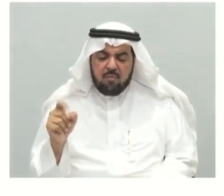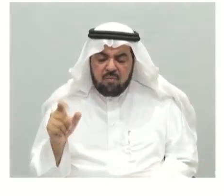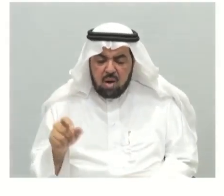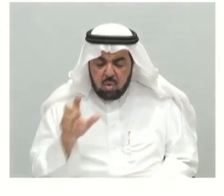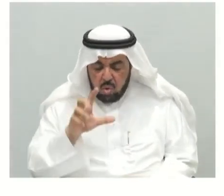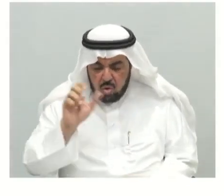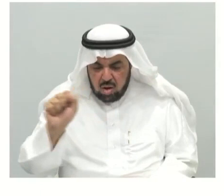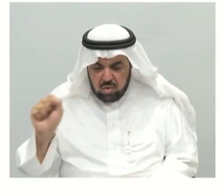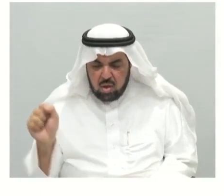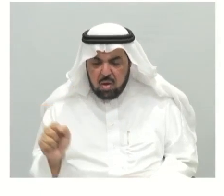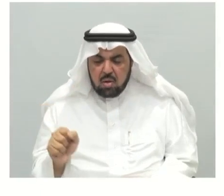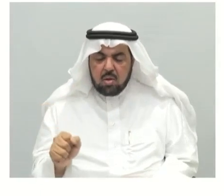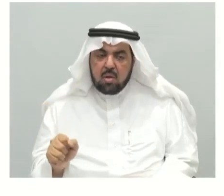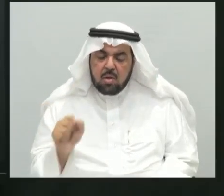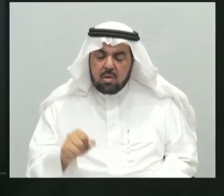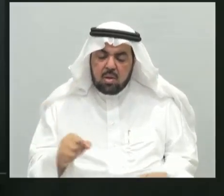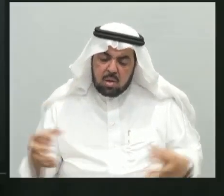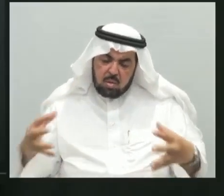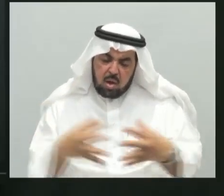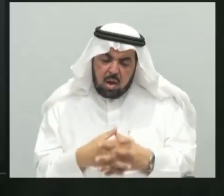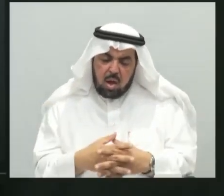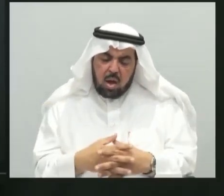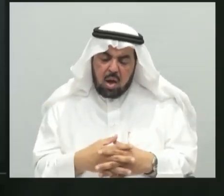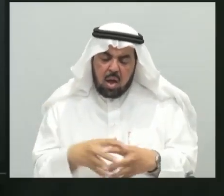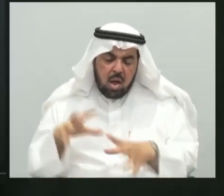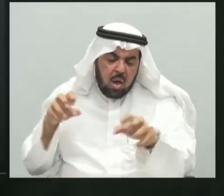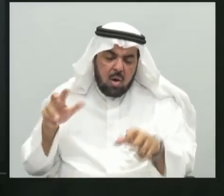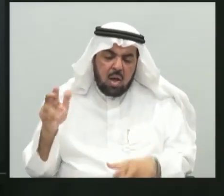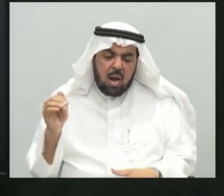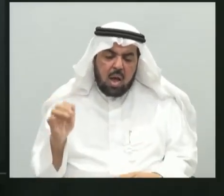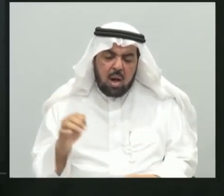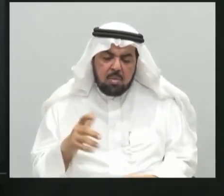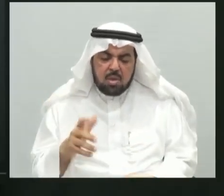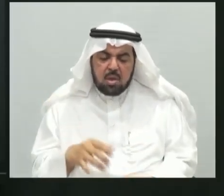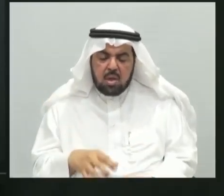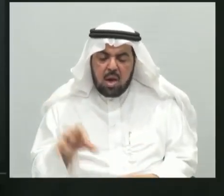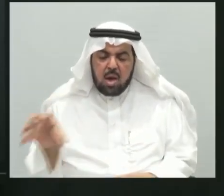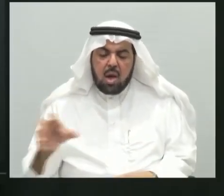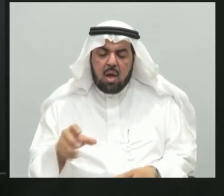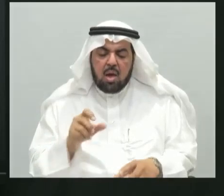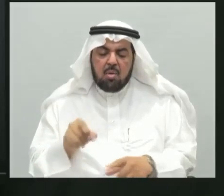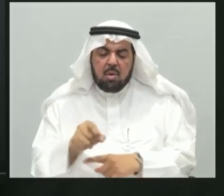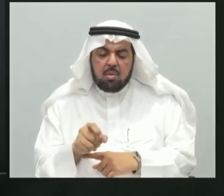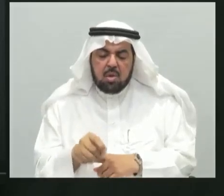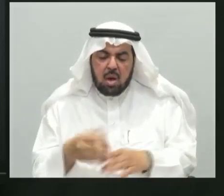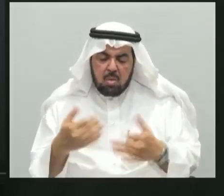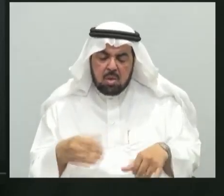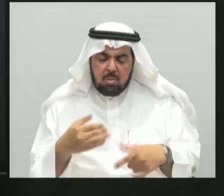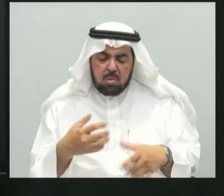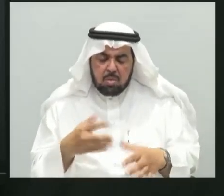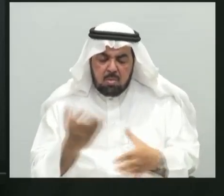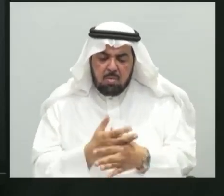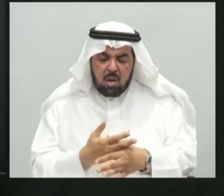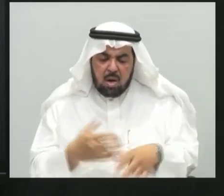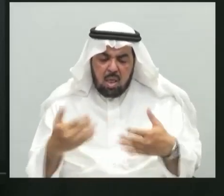الخصائص تن تنطبق على حيوان الحلم باستثناء نقل البكتيريا المسببه لمرض اللايم